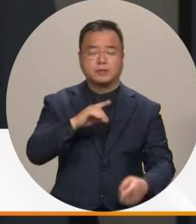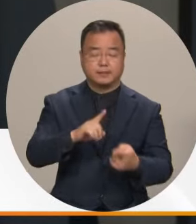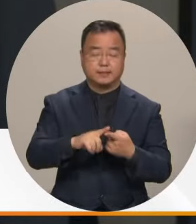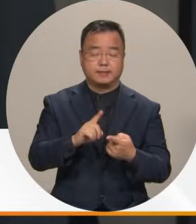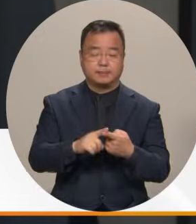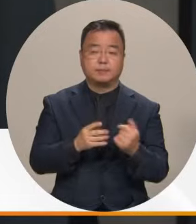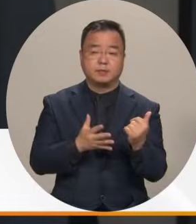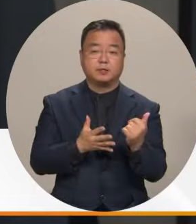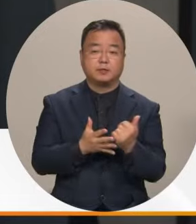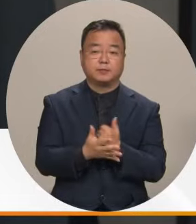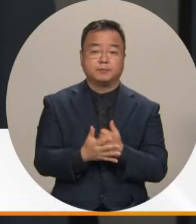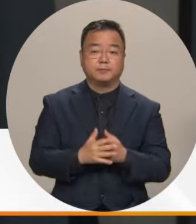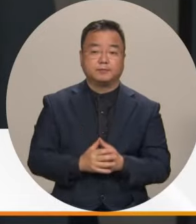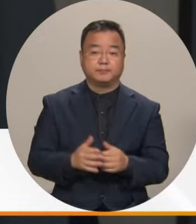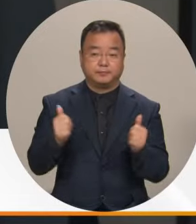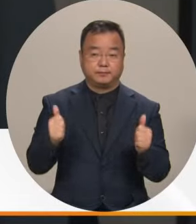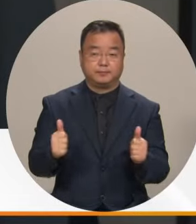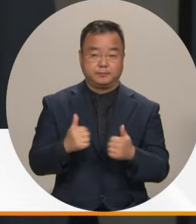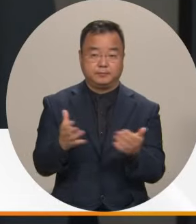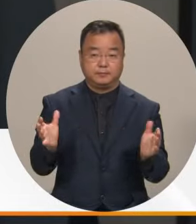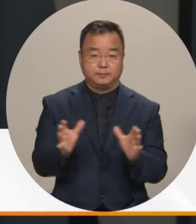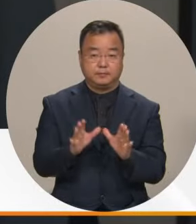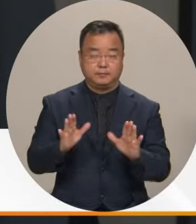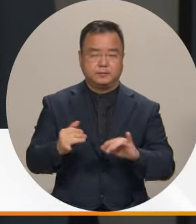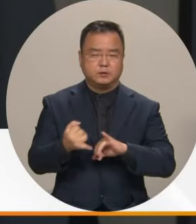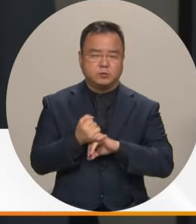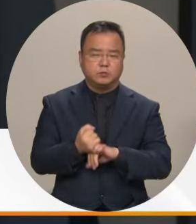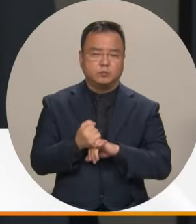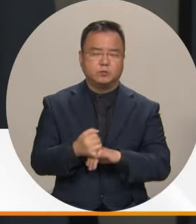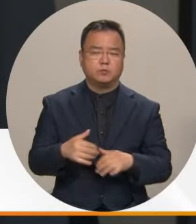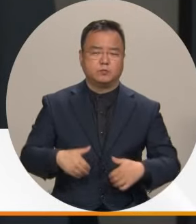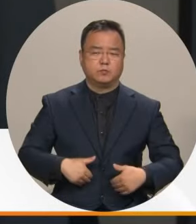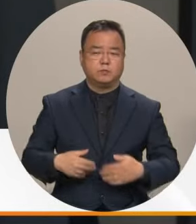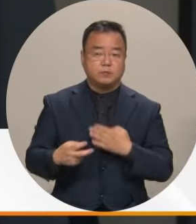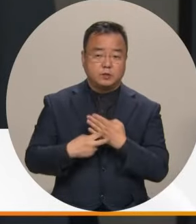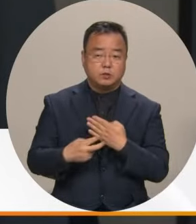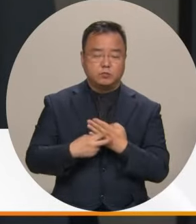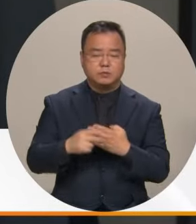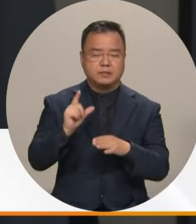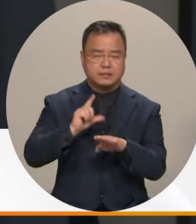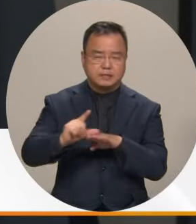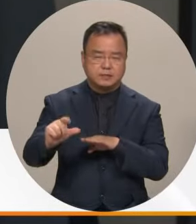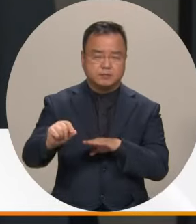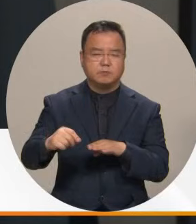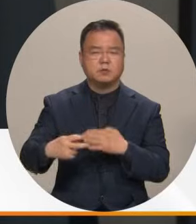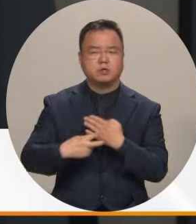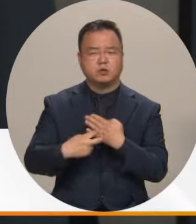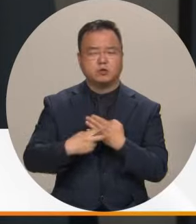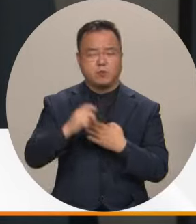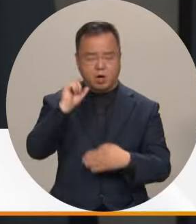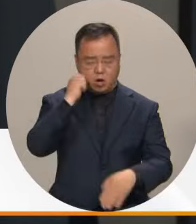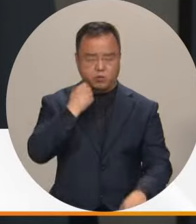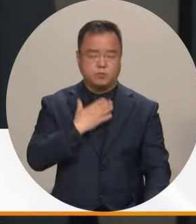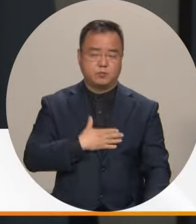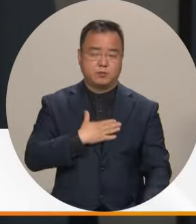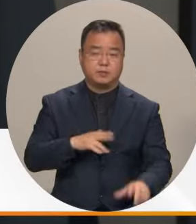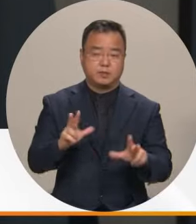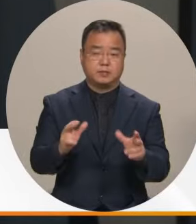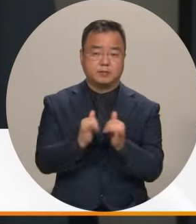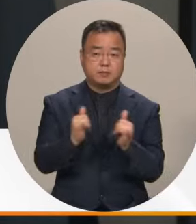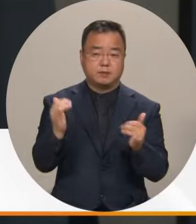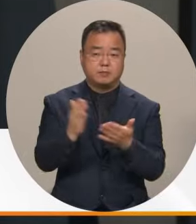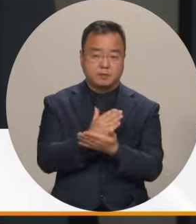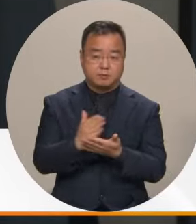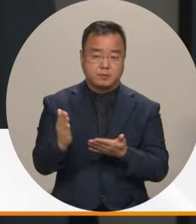부분이었습니다 어 재판부는 필수 의료와 또 지역 의료의 어려움을 인정하고이 단순히 현재 이력을 재배치하는